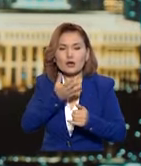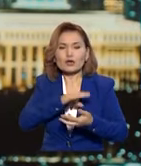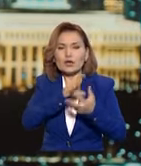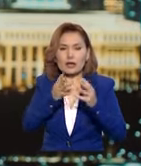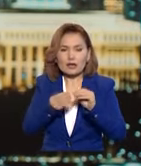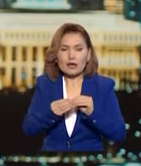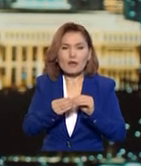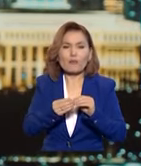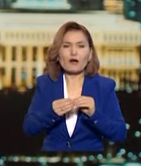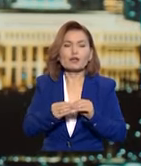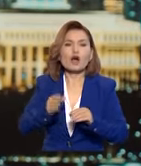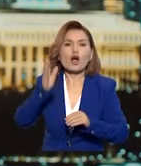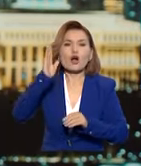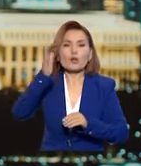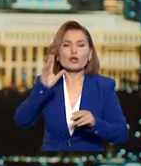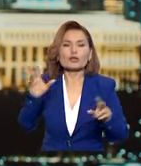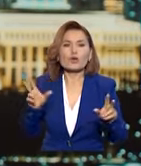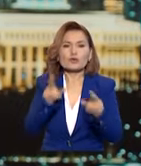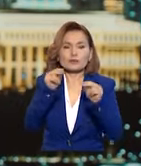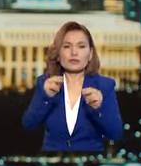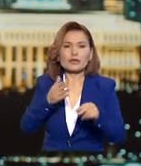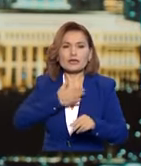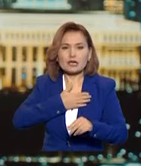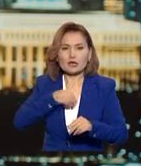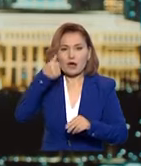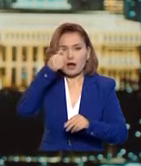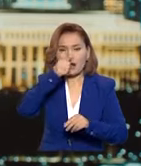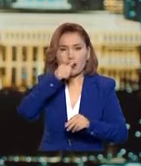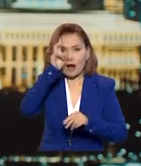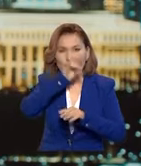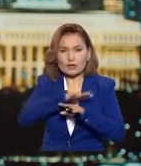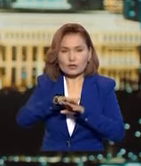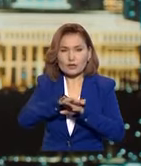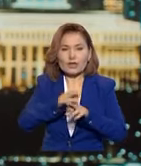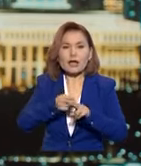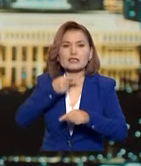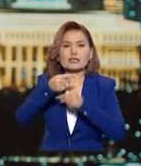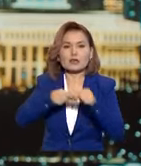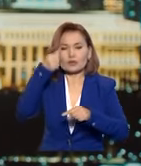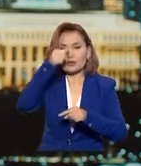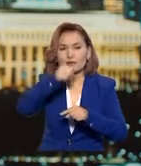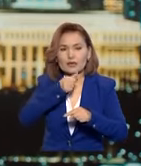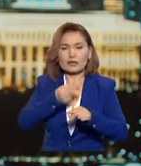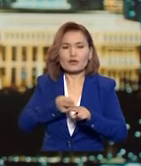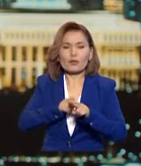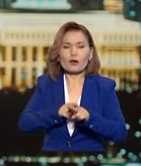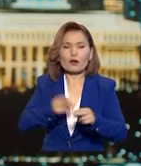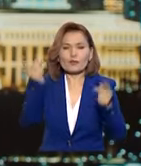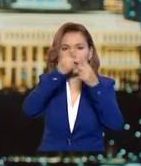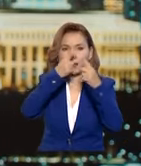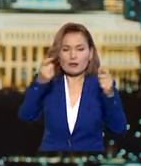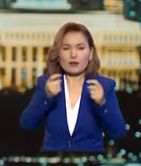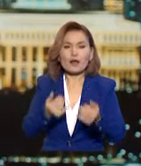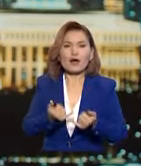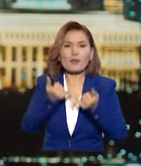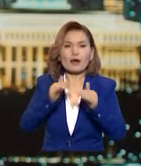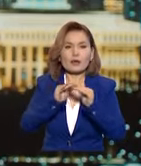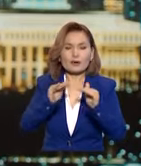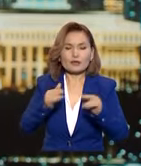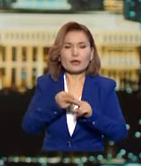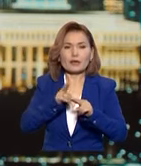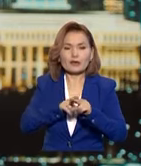гарантия успешного будущего нашего государства. Поэтому считаю, что следующий год следует объявить годом детей.